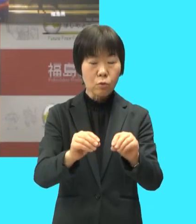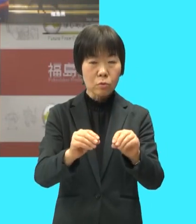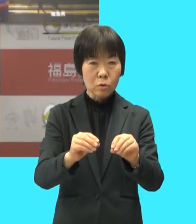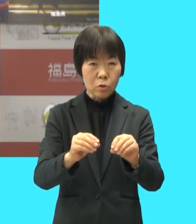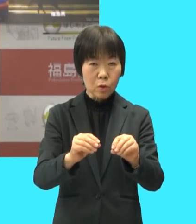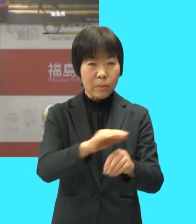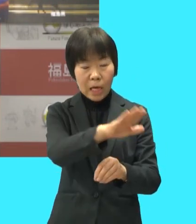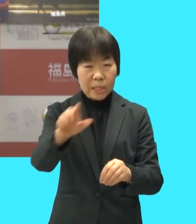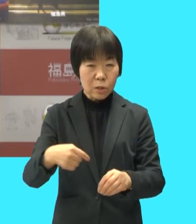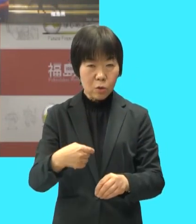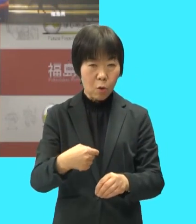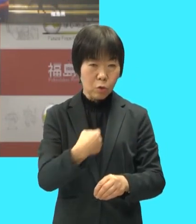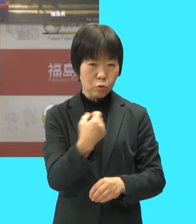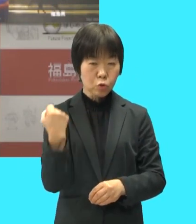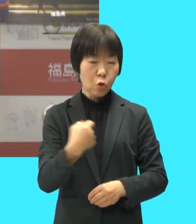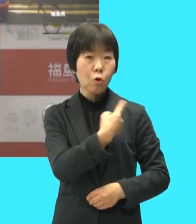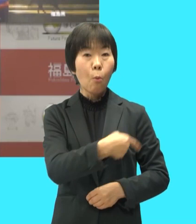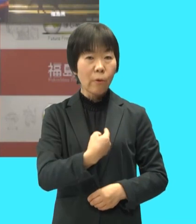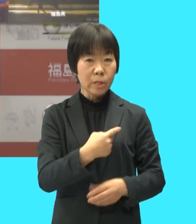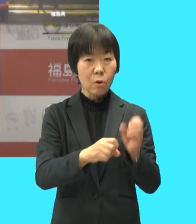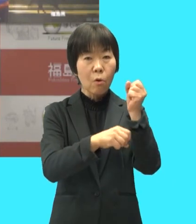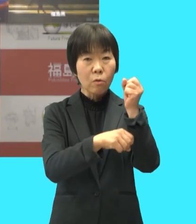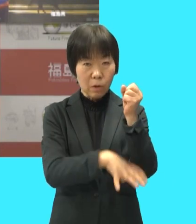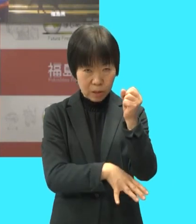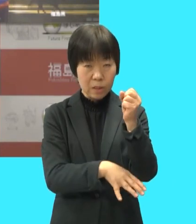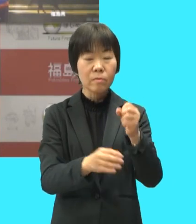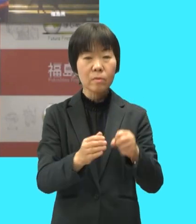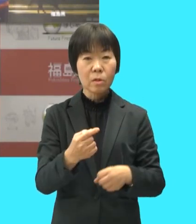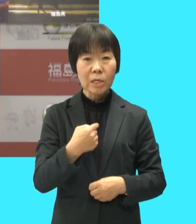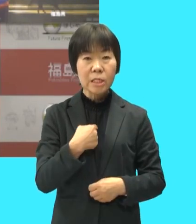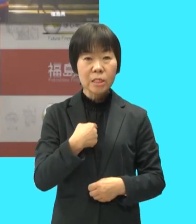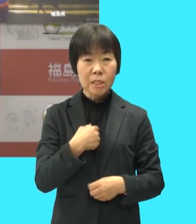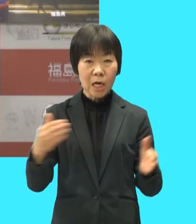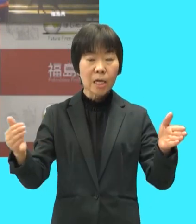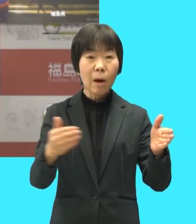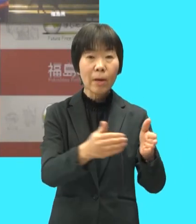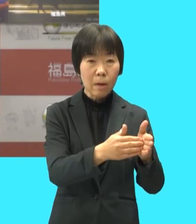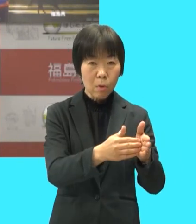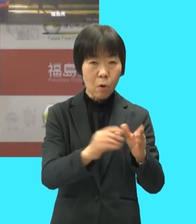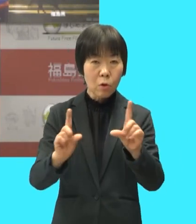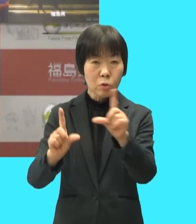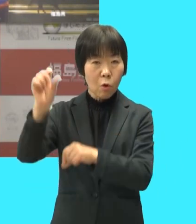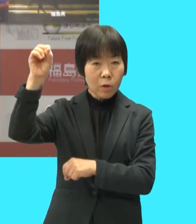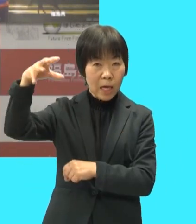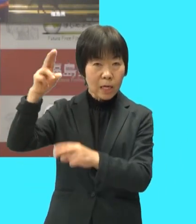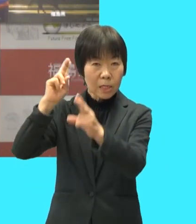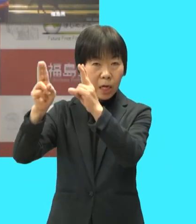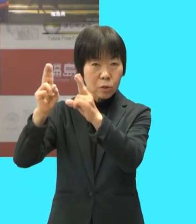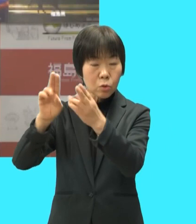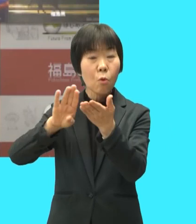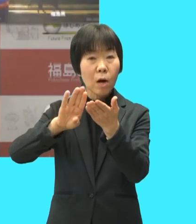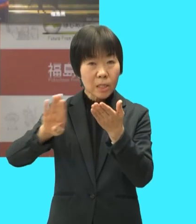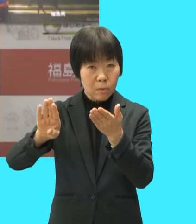い思い、これを踏まえてのものであります。私自身がこれまでも東京電力の社長のみなら